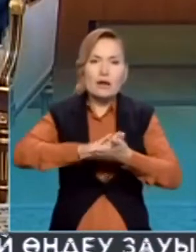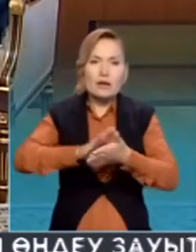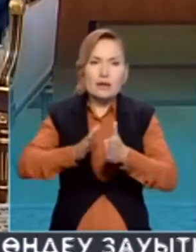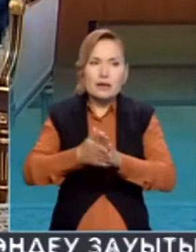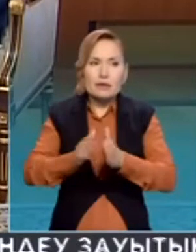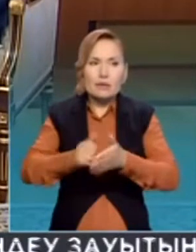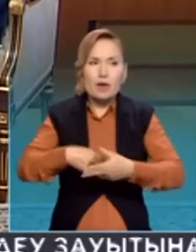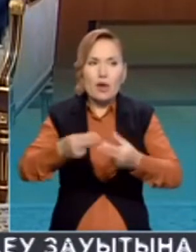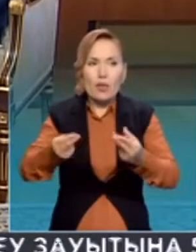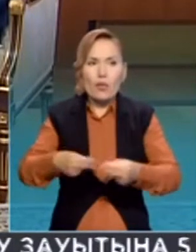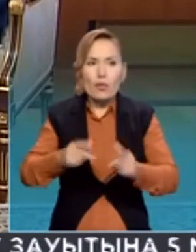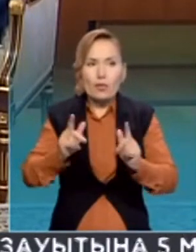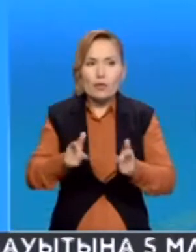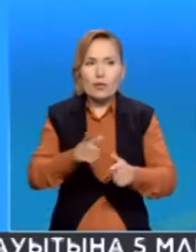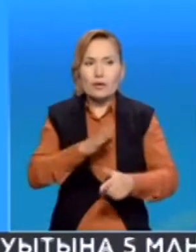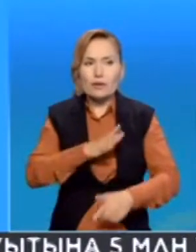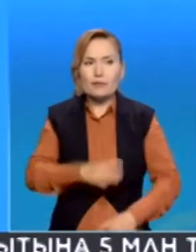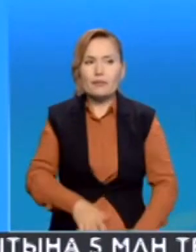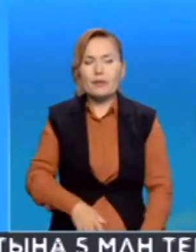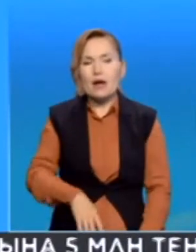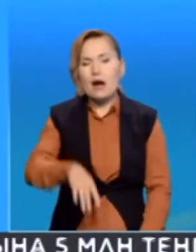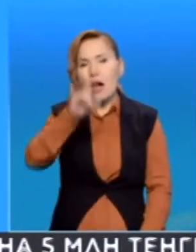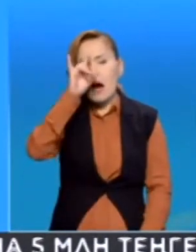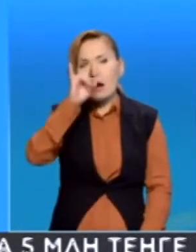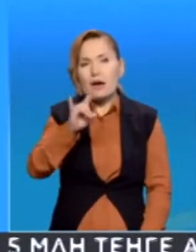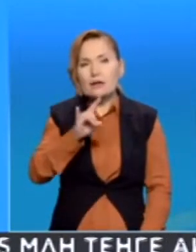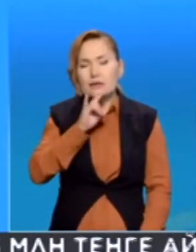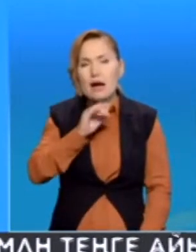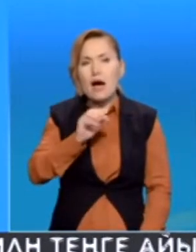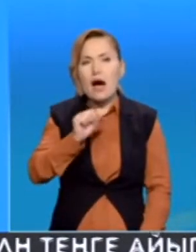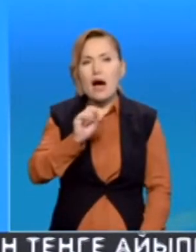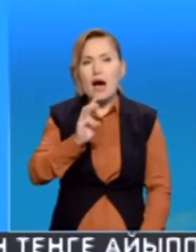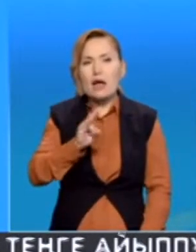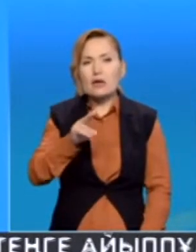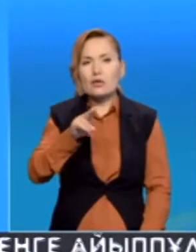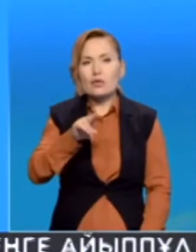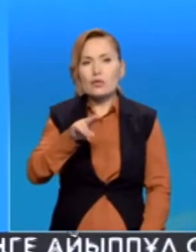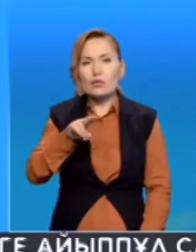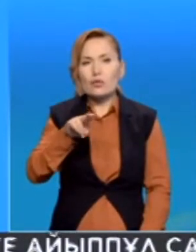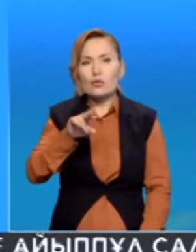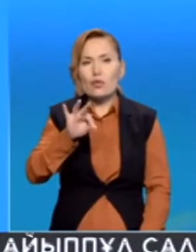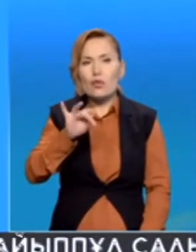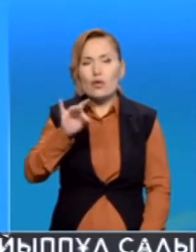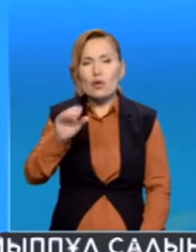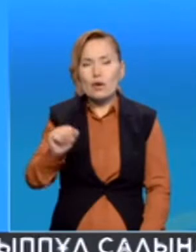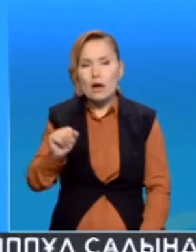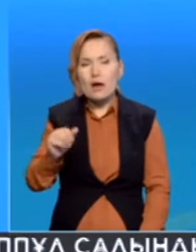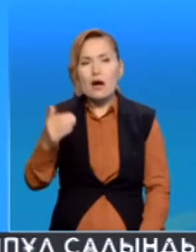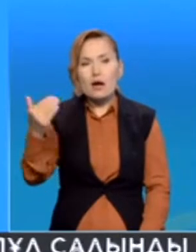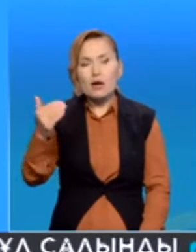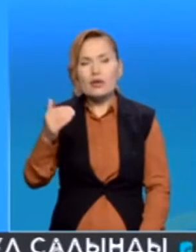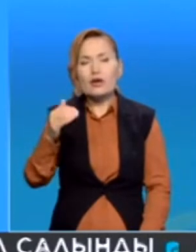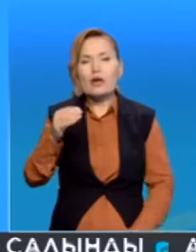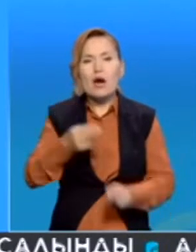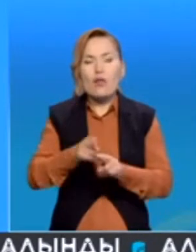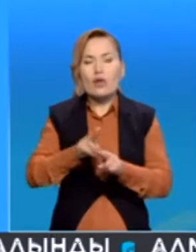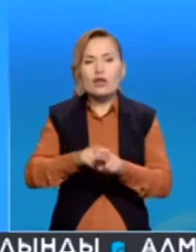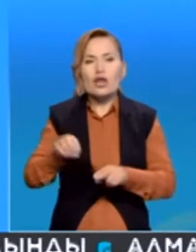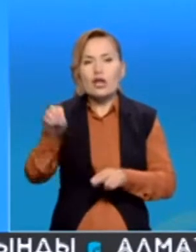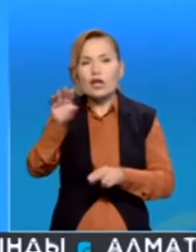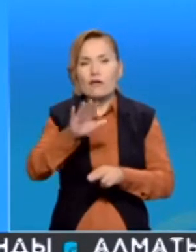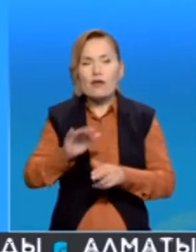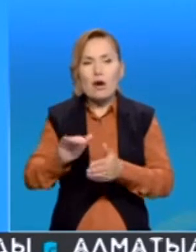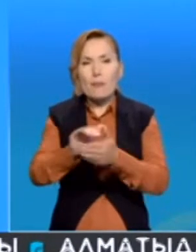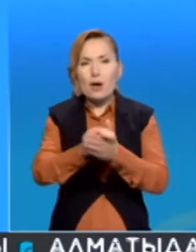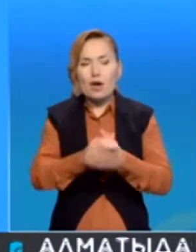қойды. Қазақстан мен Андорраның біріккен ұлттар ұйымы және Еуропалық қауіпсіздік пен